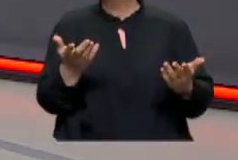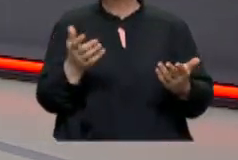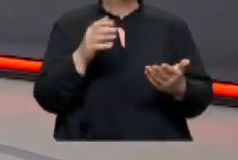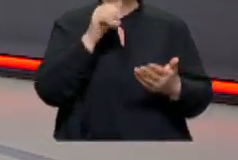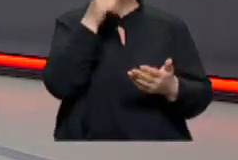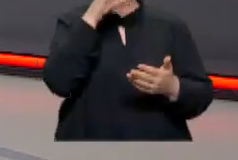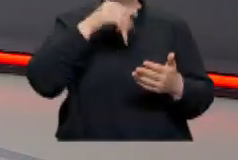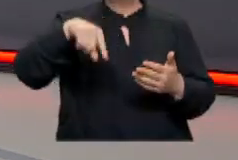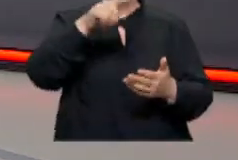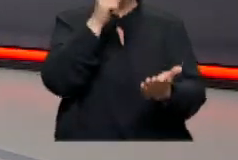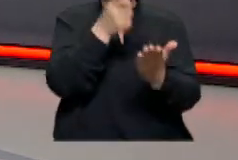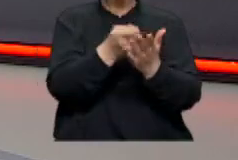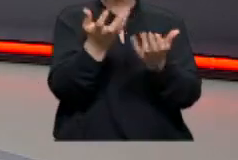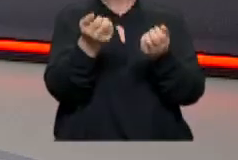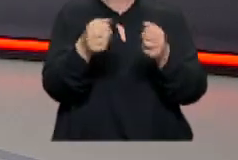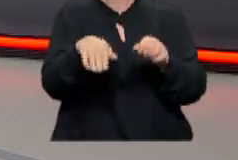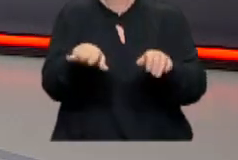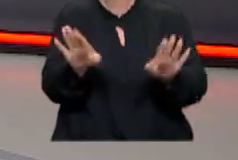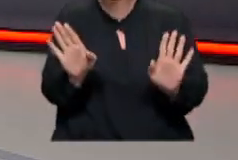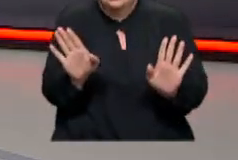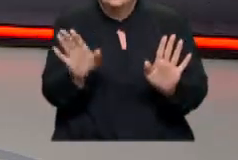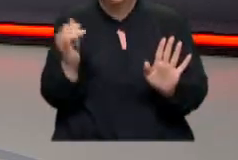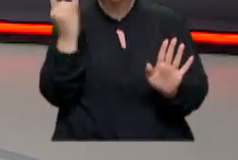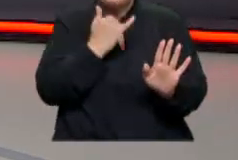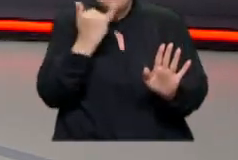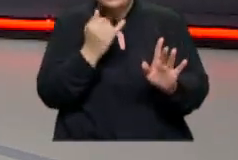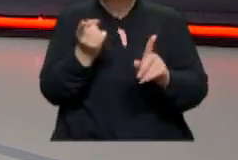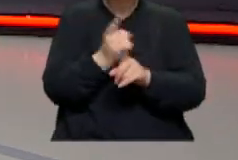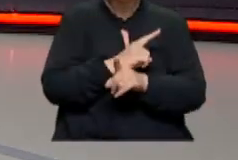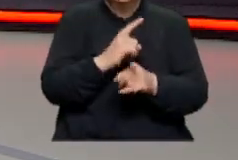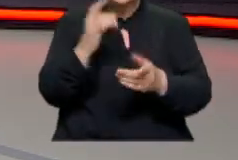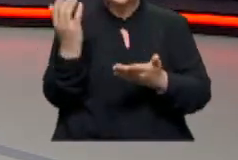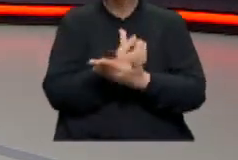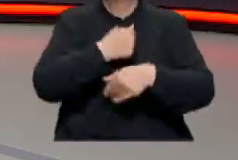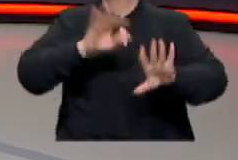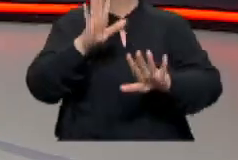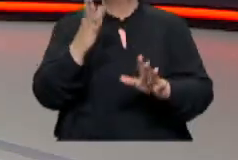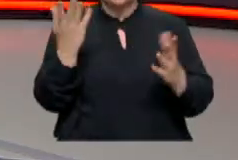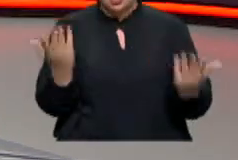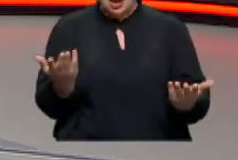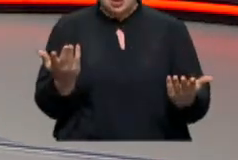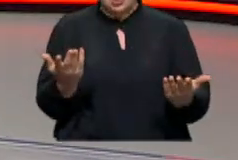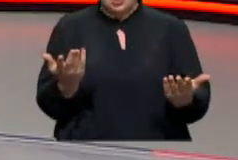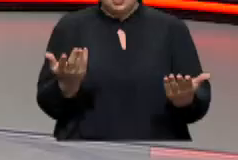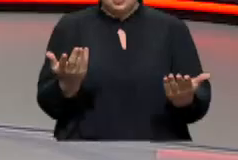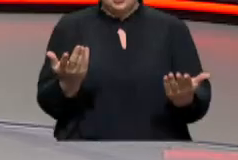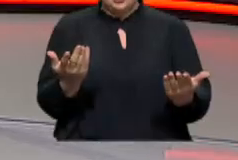hiç kimsenin satın alamayacağı, torpille şunla bunla elde edemeyeceği bir biçimde